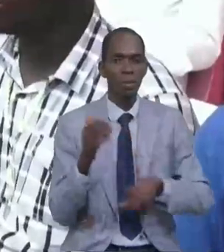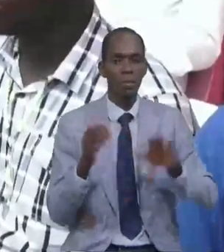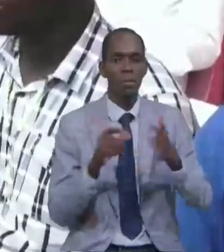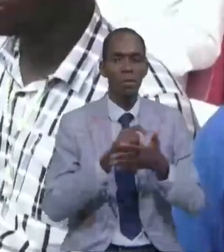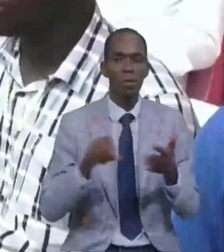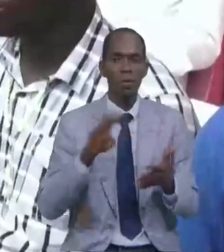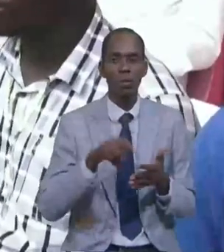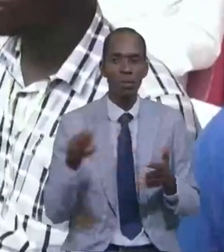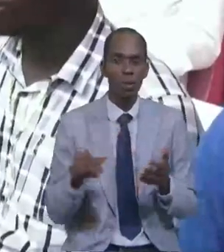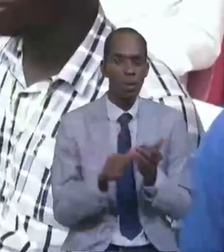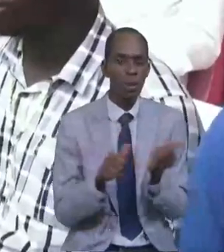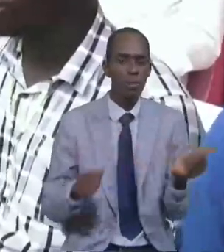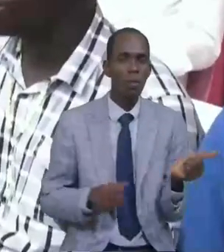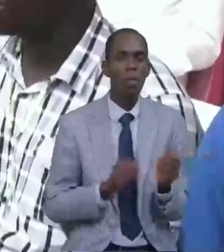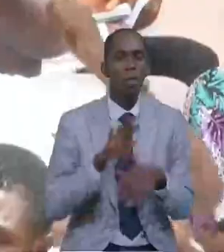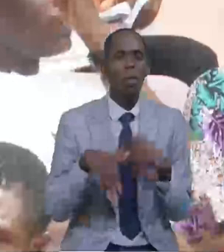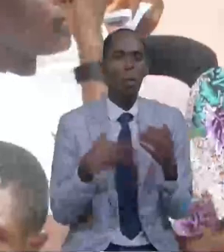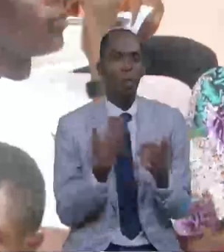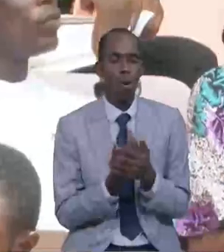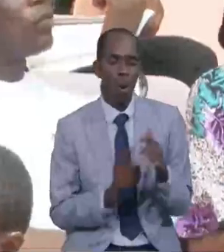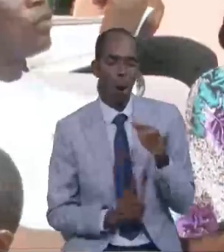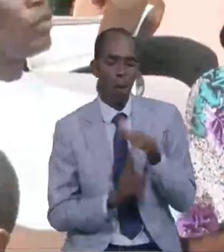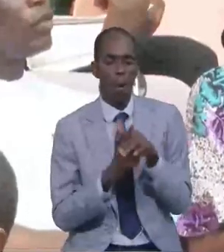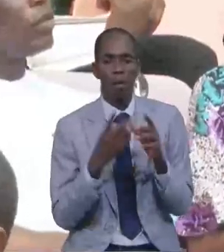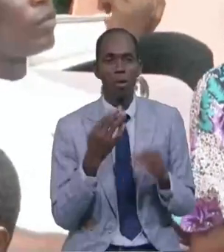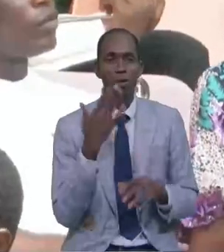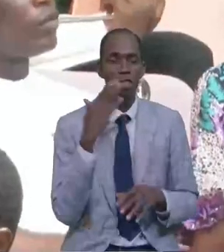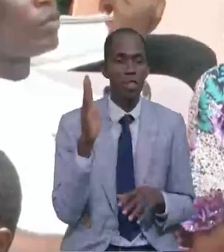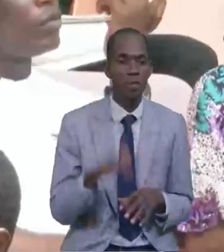Verset 23. Que le Dieu de paix,